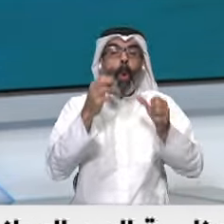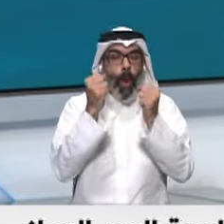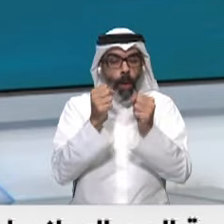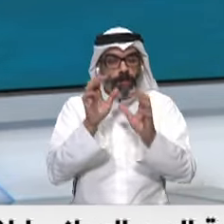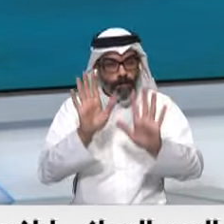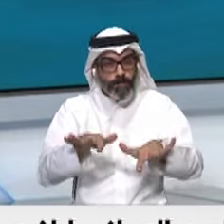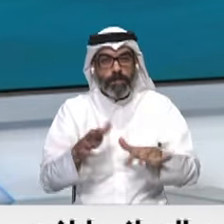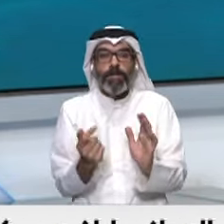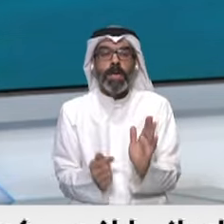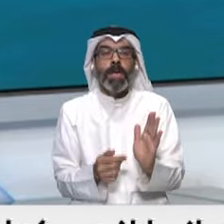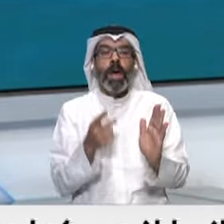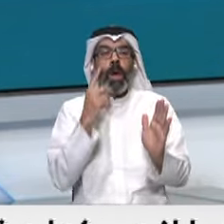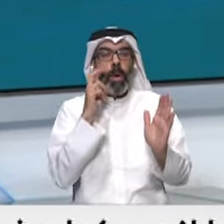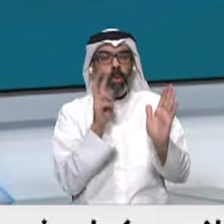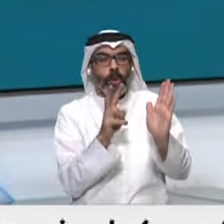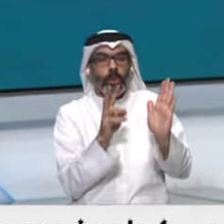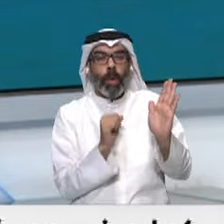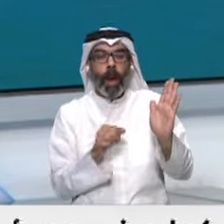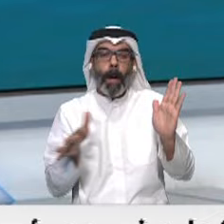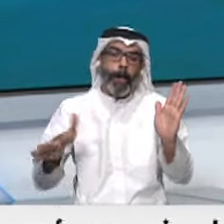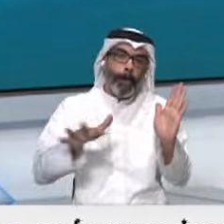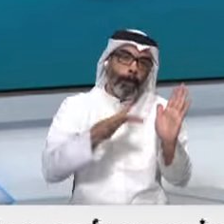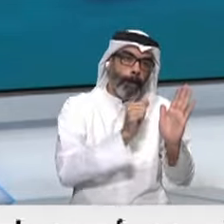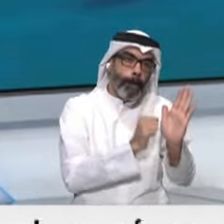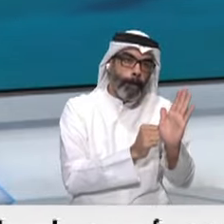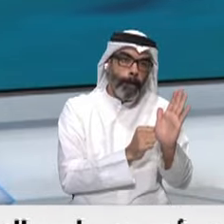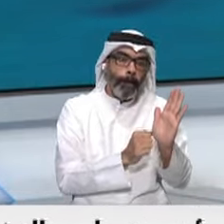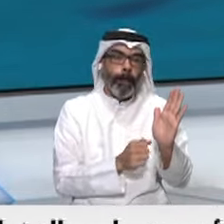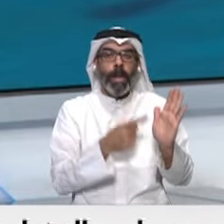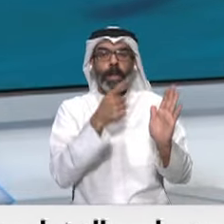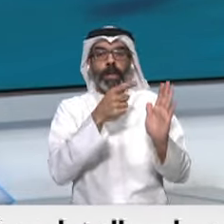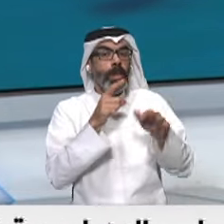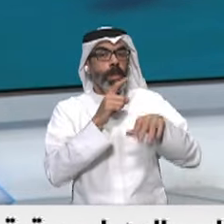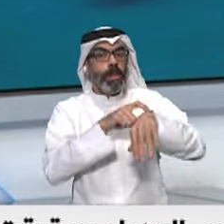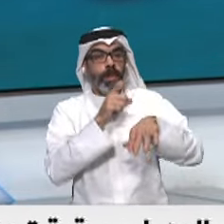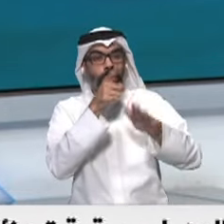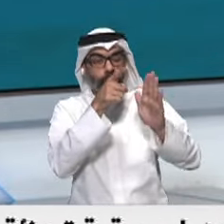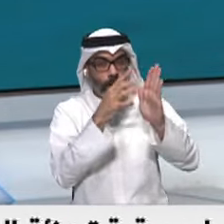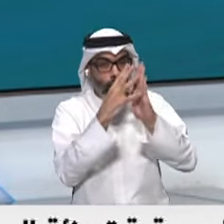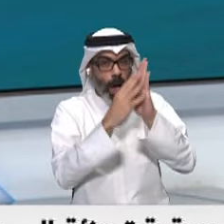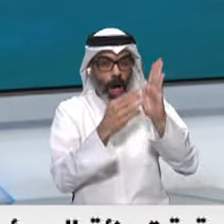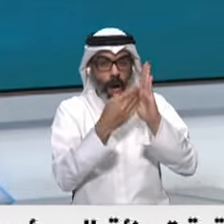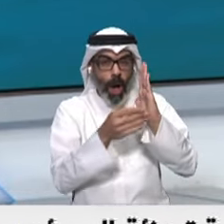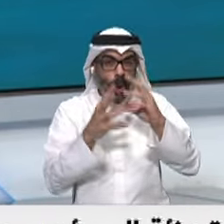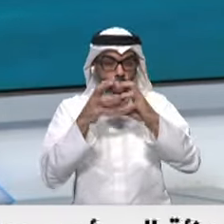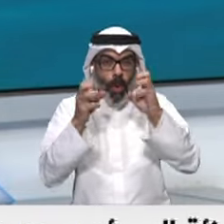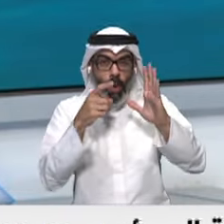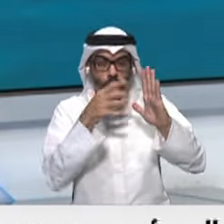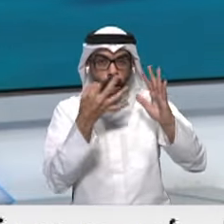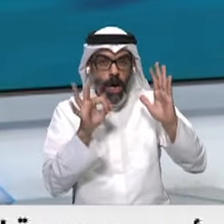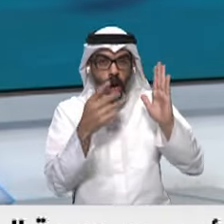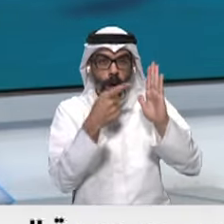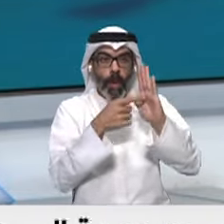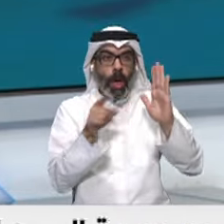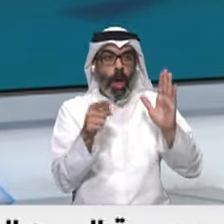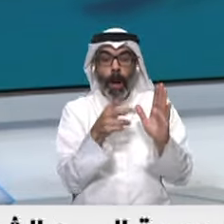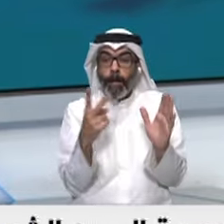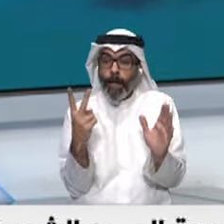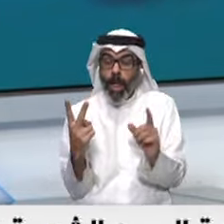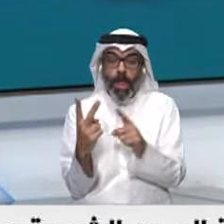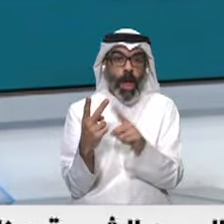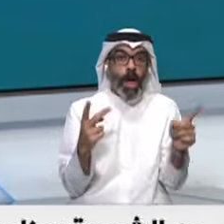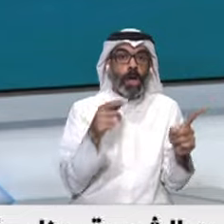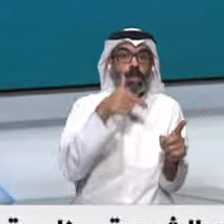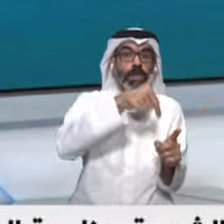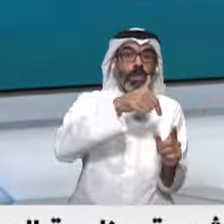الجنوبيه الشرقيه الفتره هذه من فترات الحمل المد الاول باذن الله الساعه 12 ودقيقه من بعد منتصف الليله المد الثاني الساعه 11